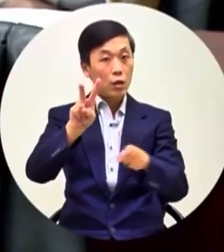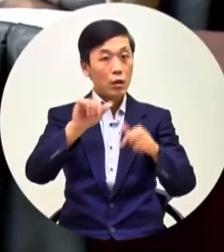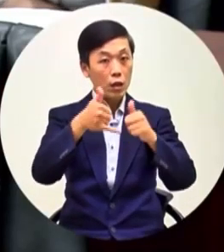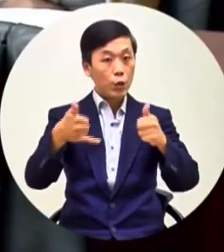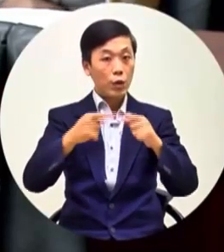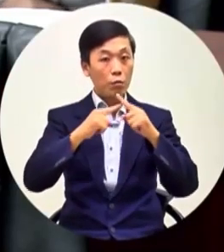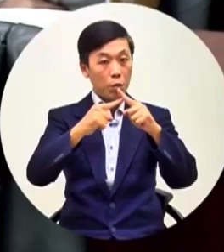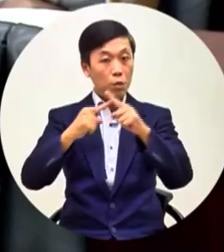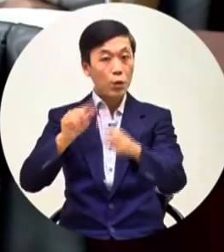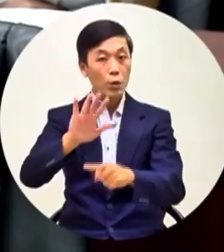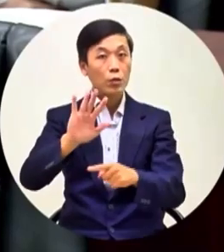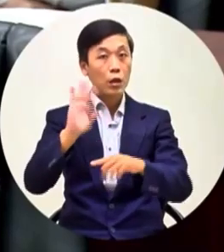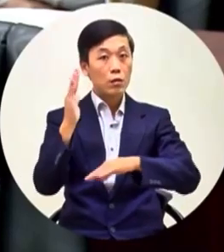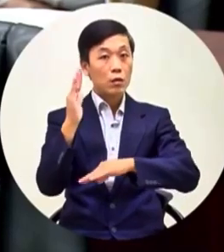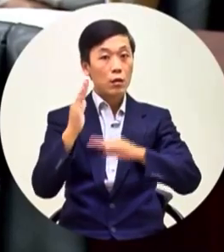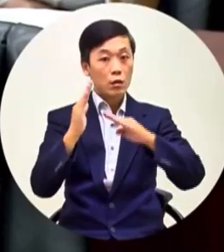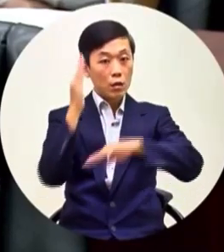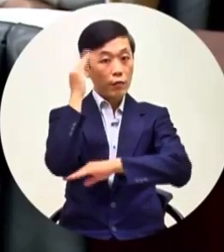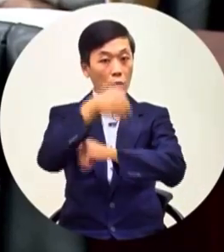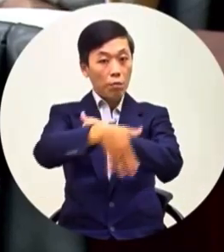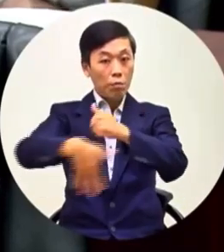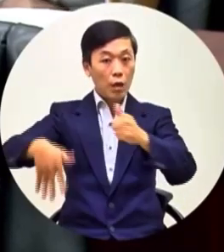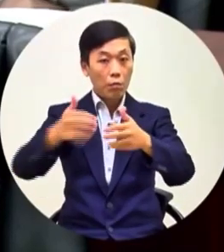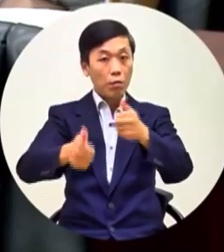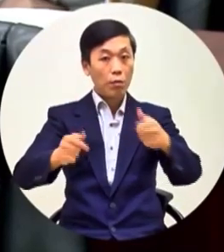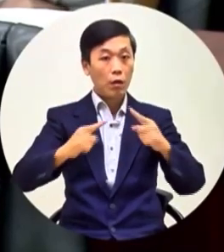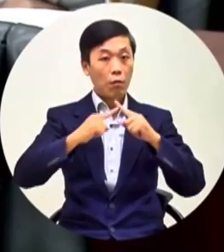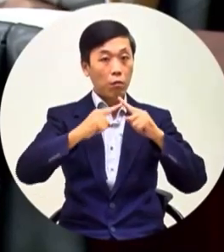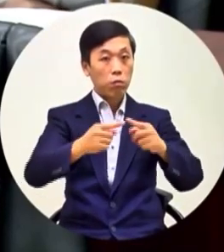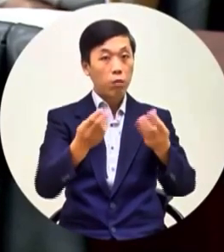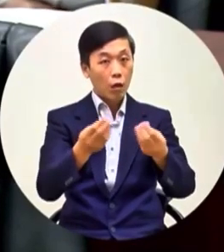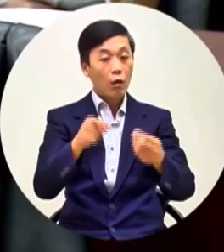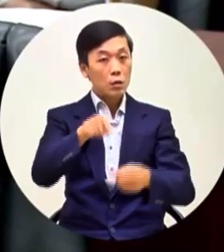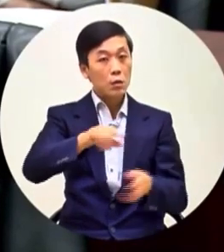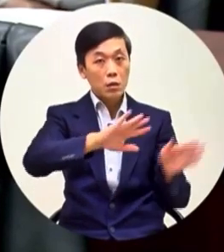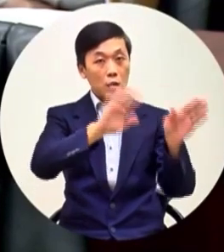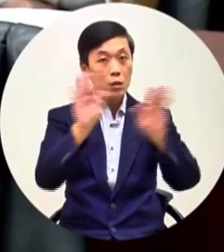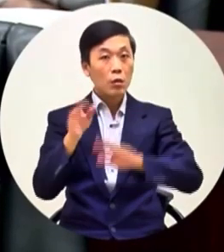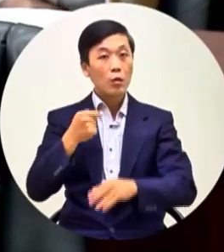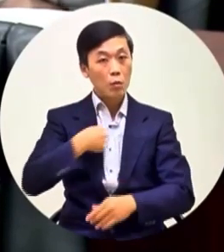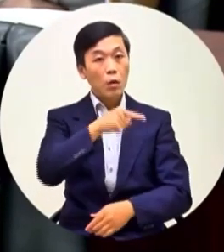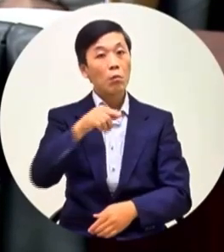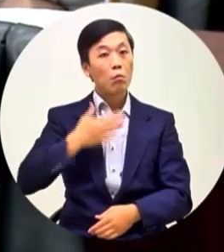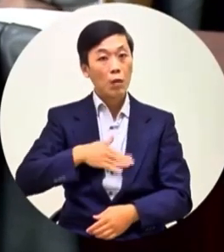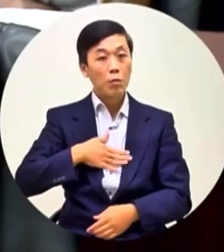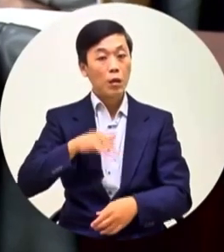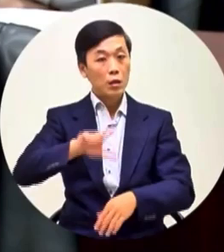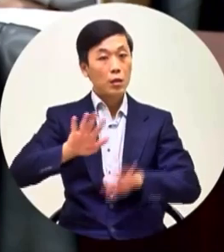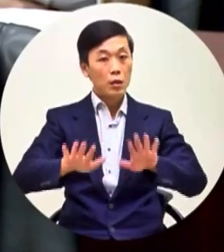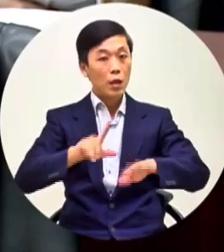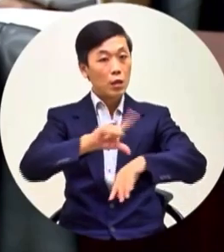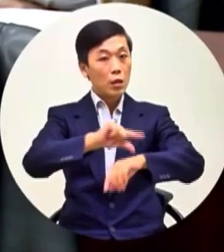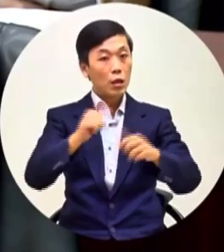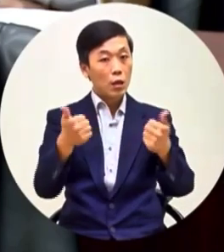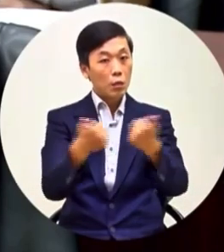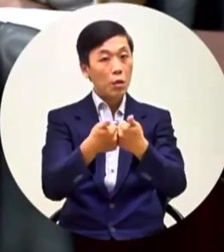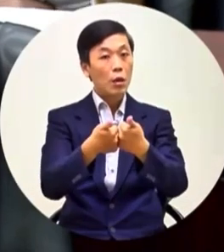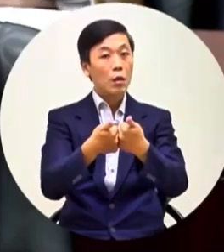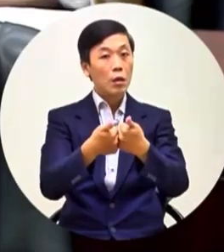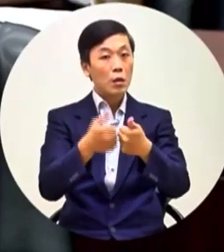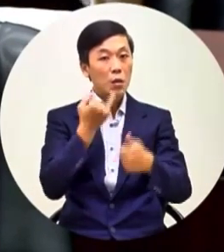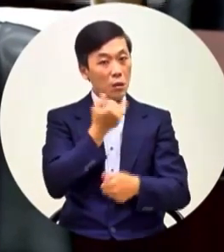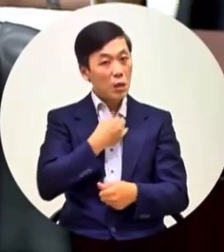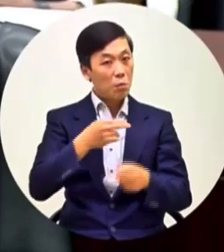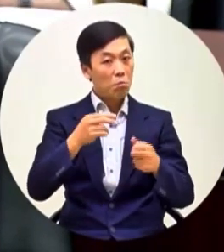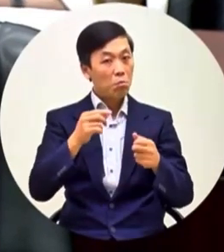果局处的官员都没有到场，哦，所以这个情况底下，我们就知道今天这个临时会可能会有变数。那